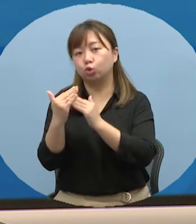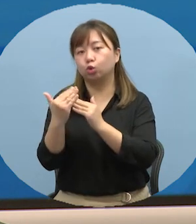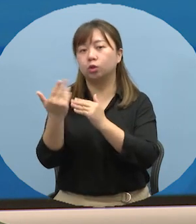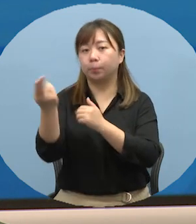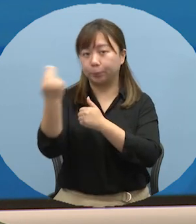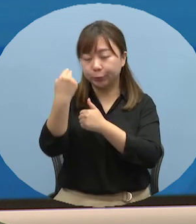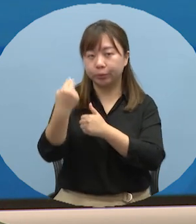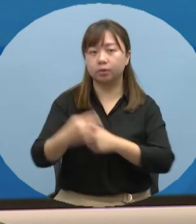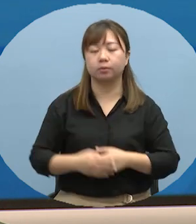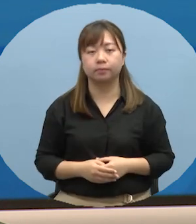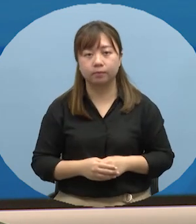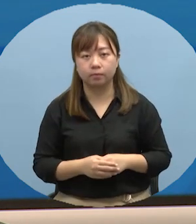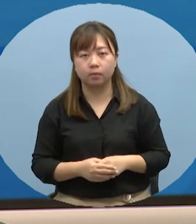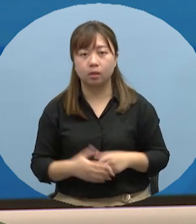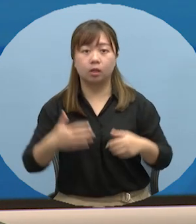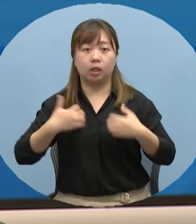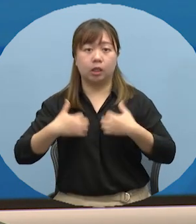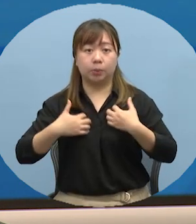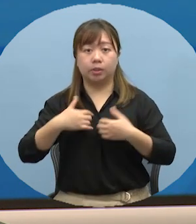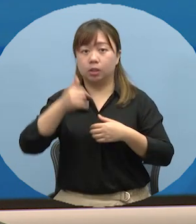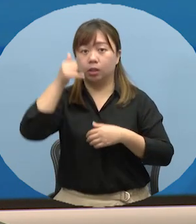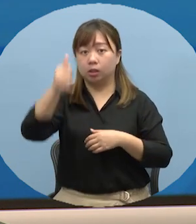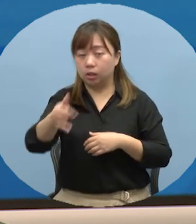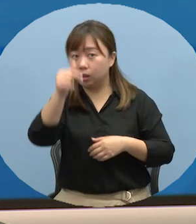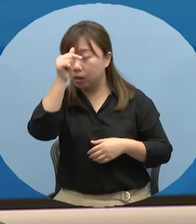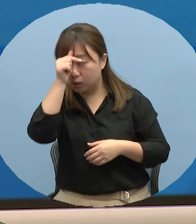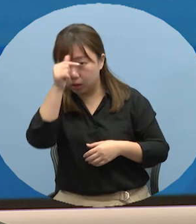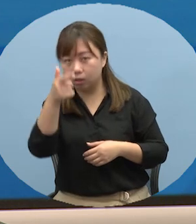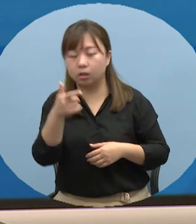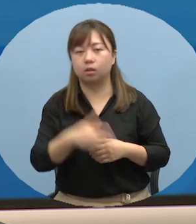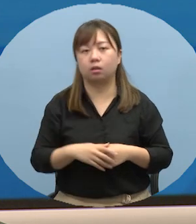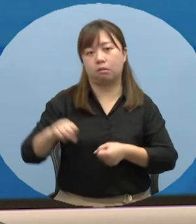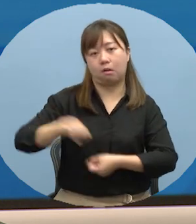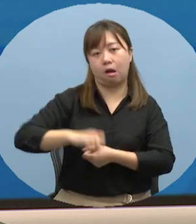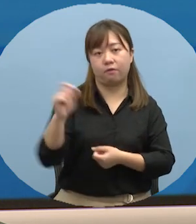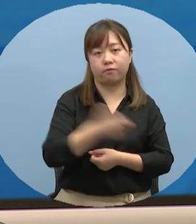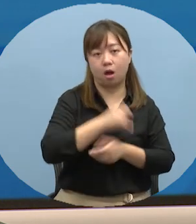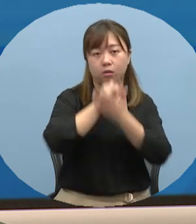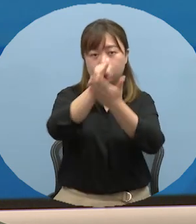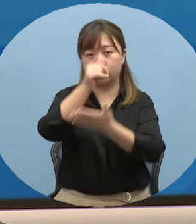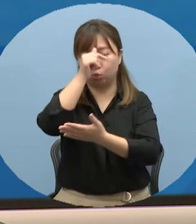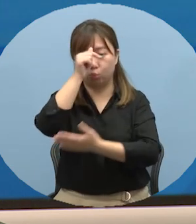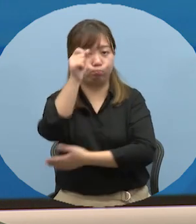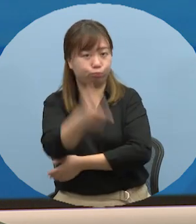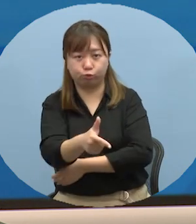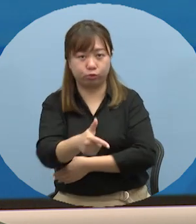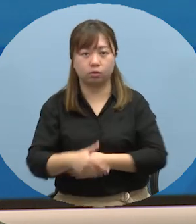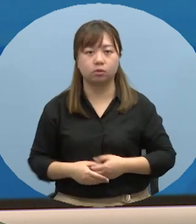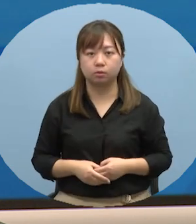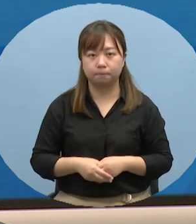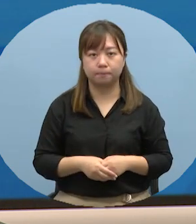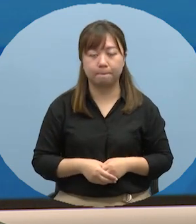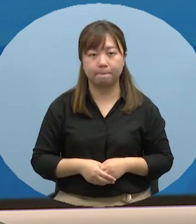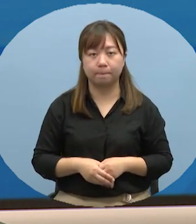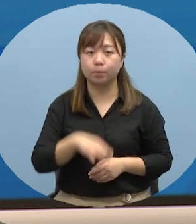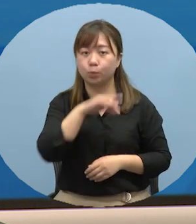即使你去到急症室咧，亦都係唔會加快入院嘅流程嘅。另外咧，如果你係經過